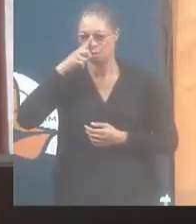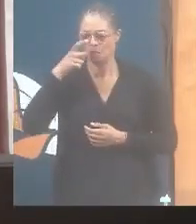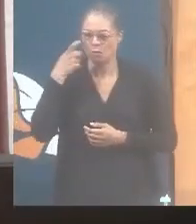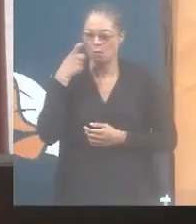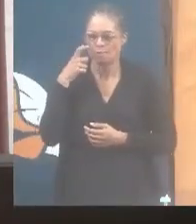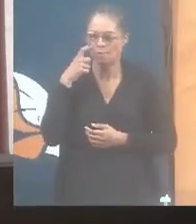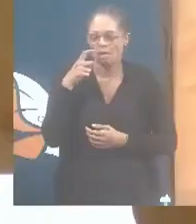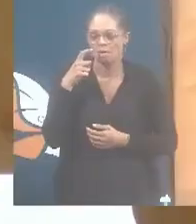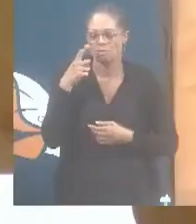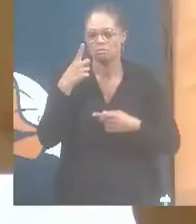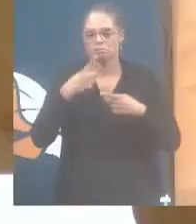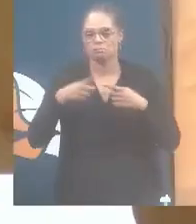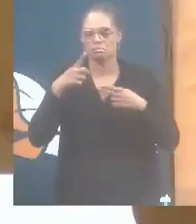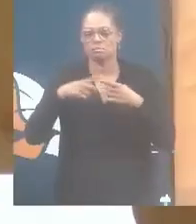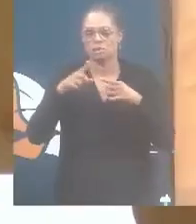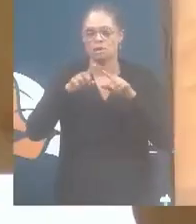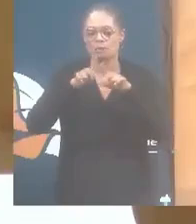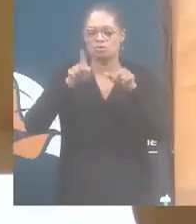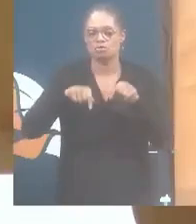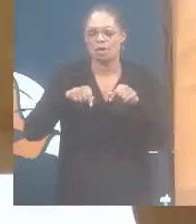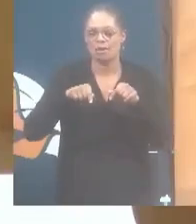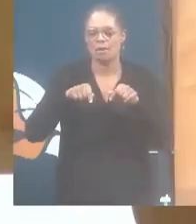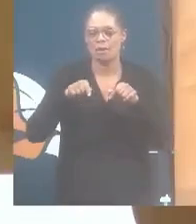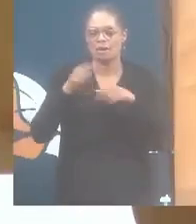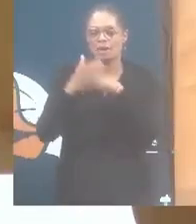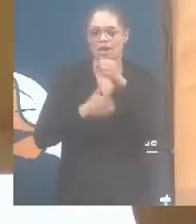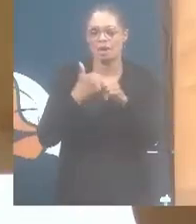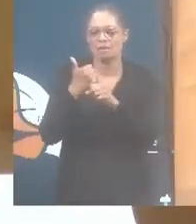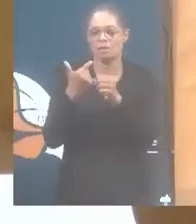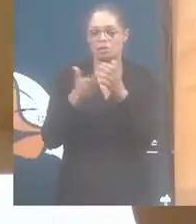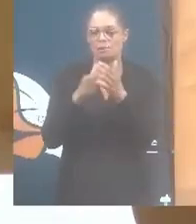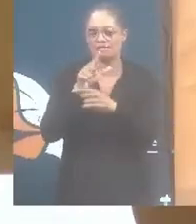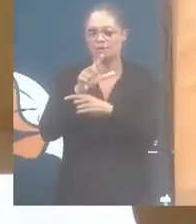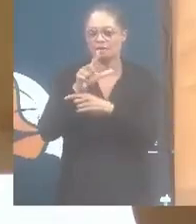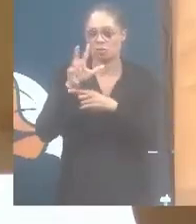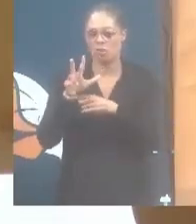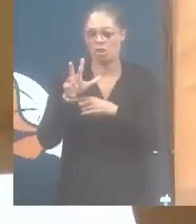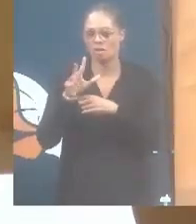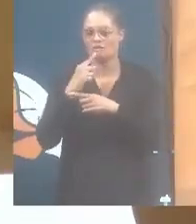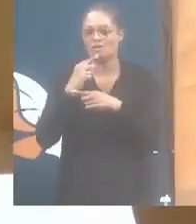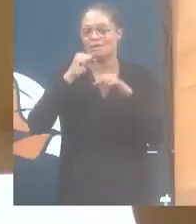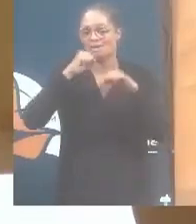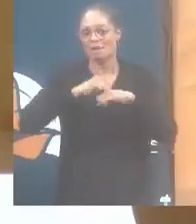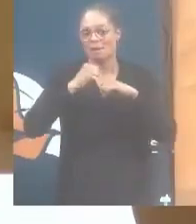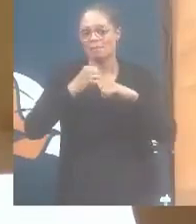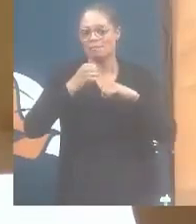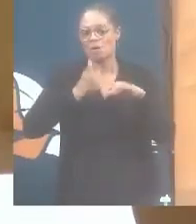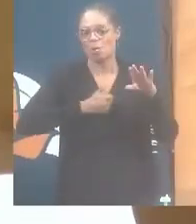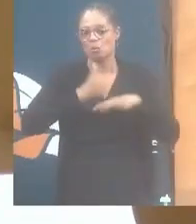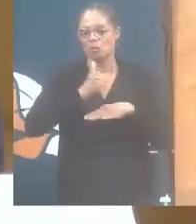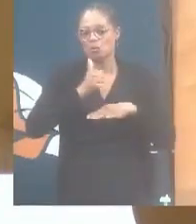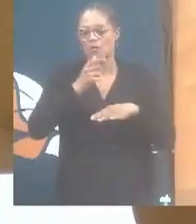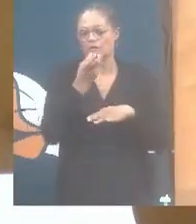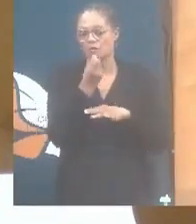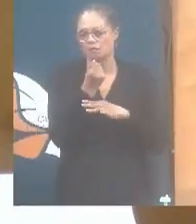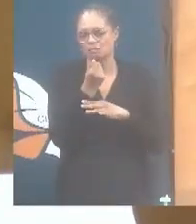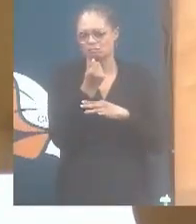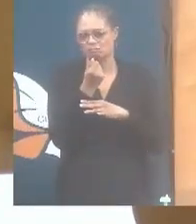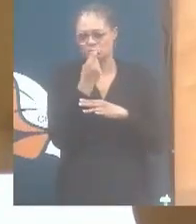observations sur le budget primitif 2023, sur cette capacité d'autofinancement que nous avions trouvé